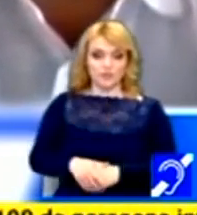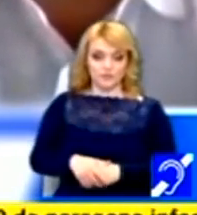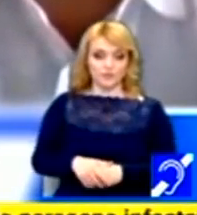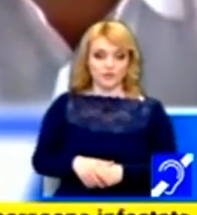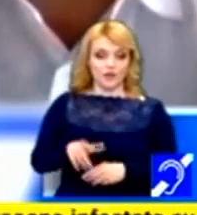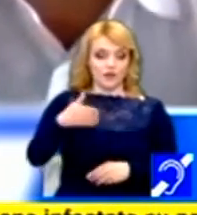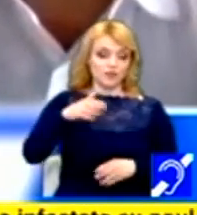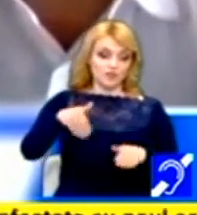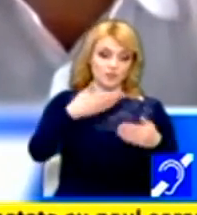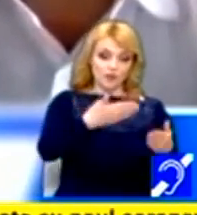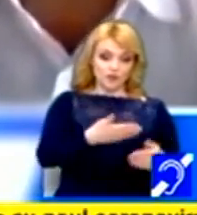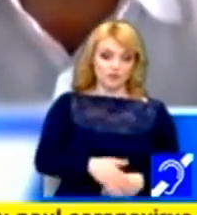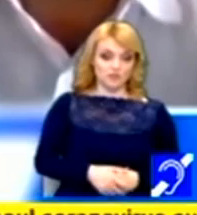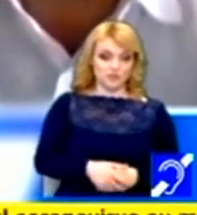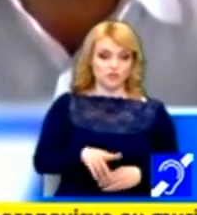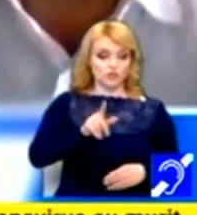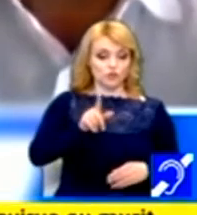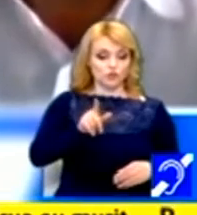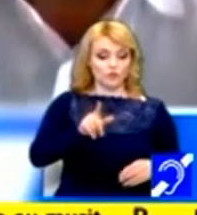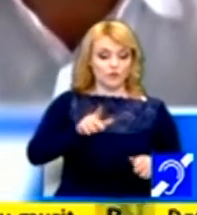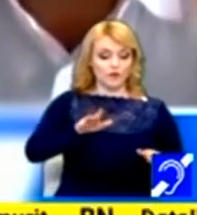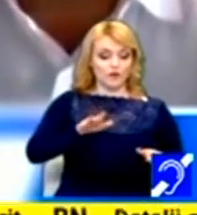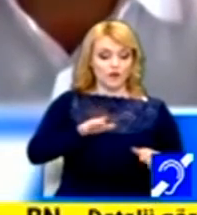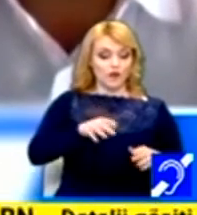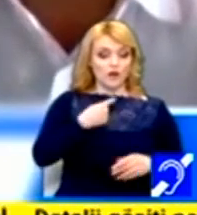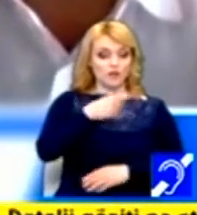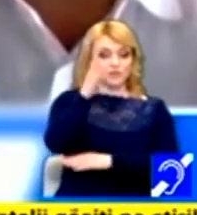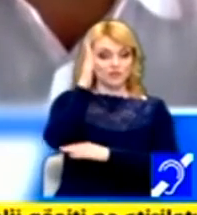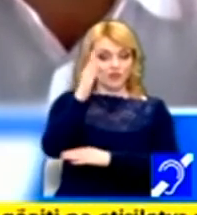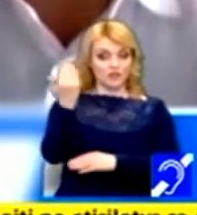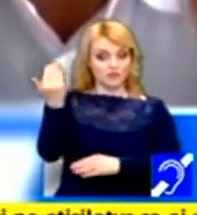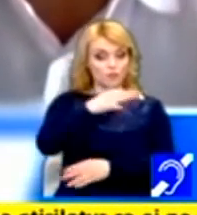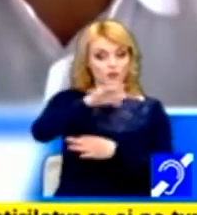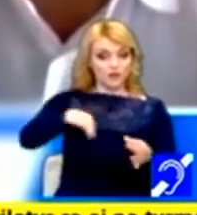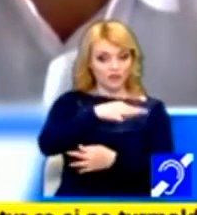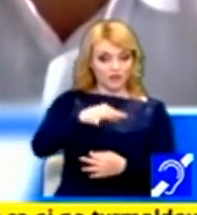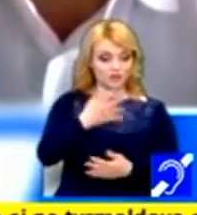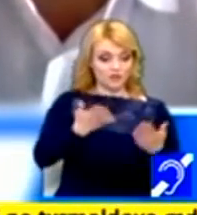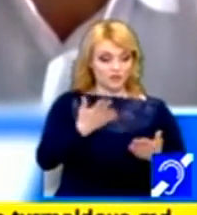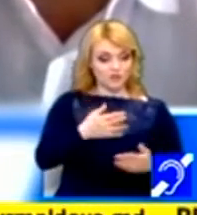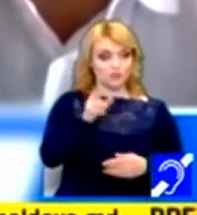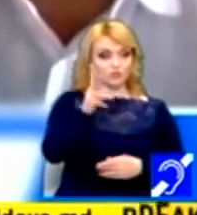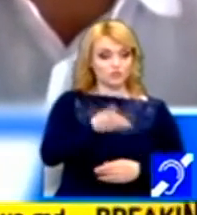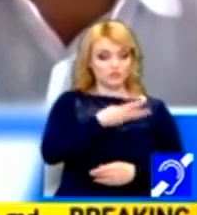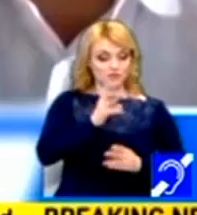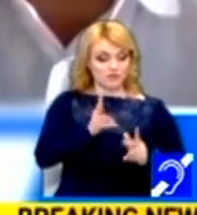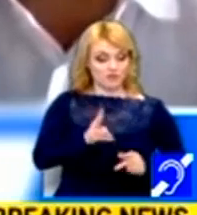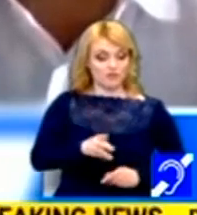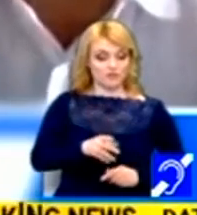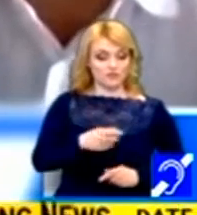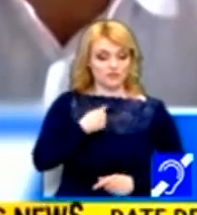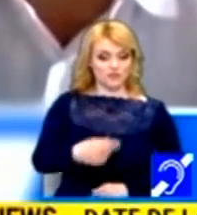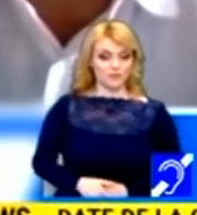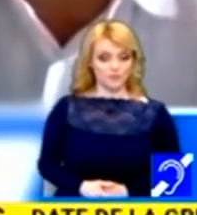DALE va propune să voteze un pachet de legi speciale. Aceste legi despre care vă vorbesc eu trebuie să permită instituțiilor